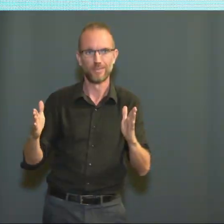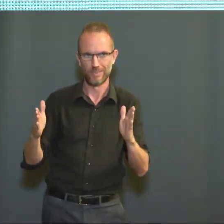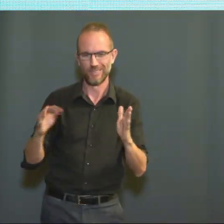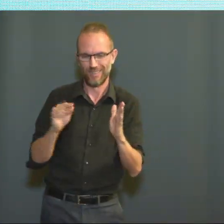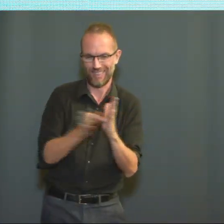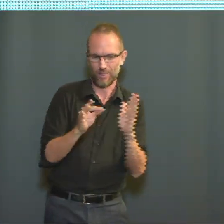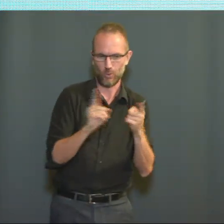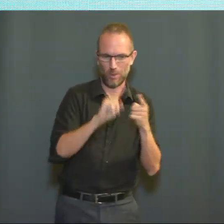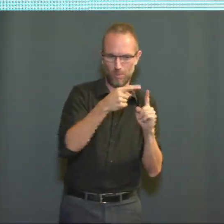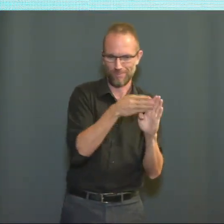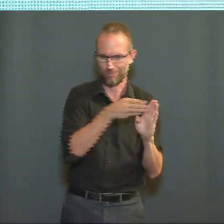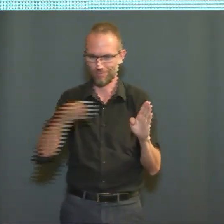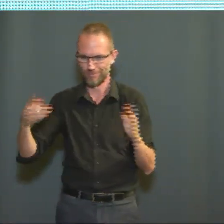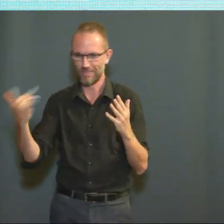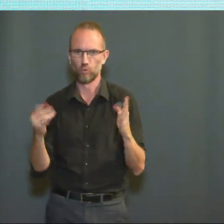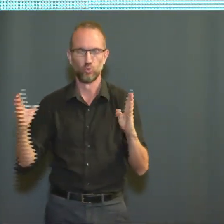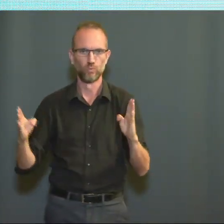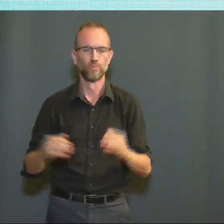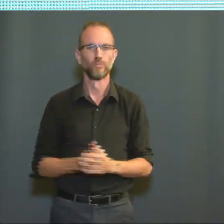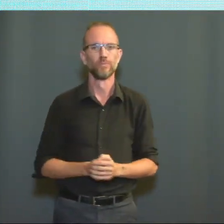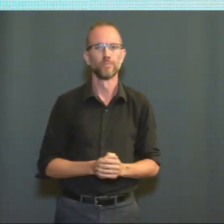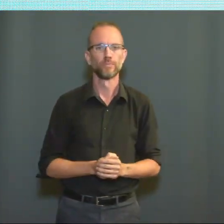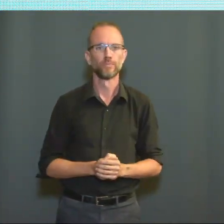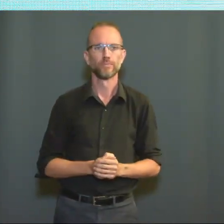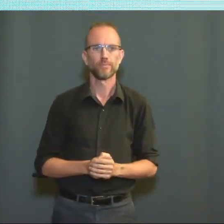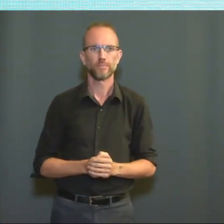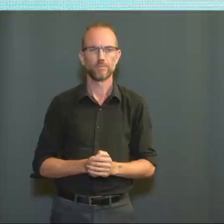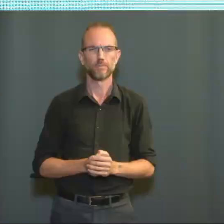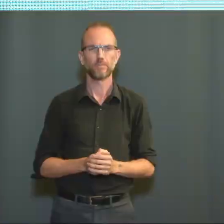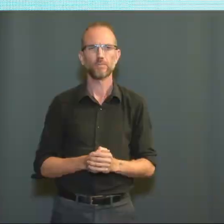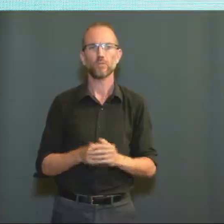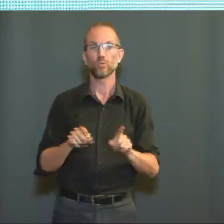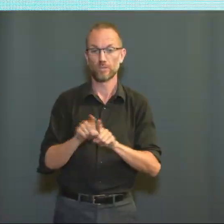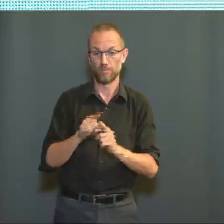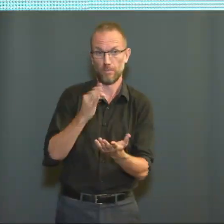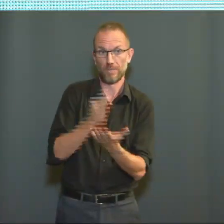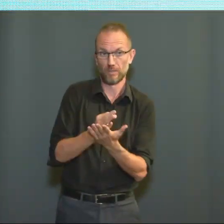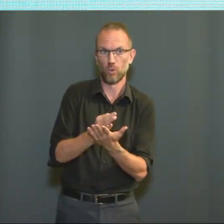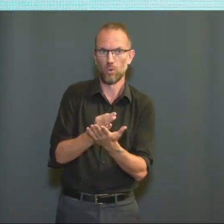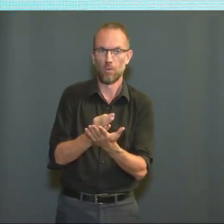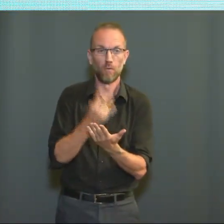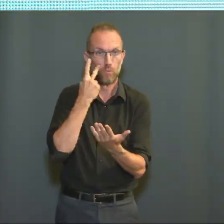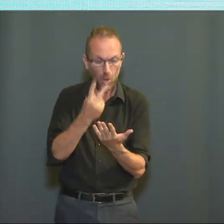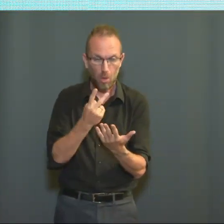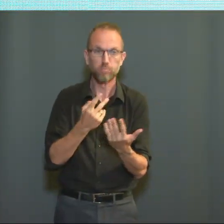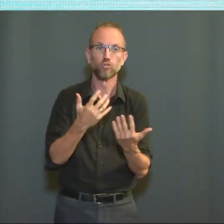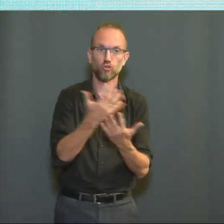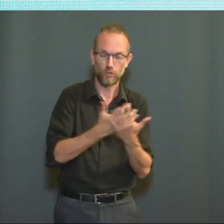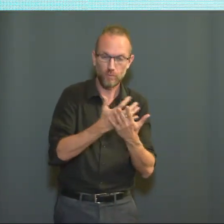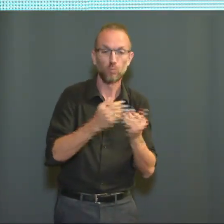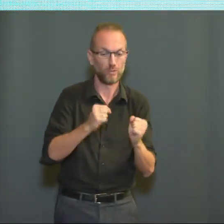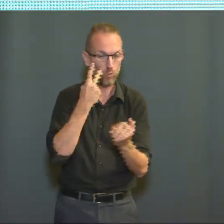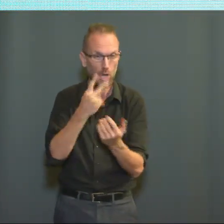L'implication vous donne également, en tant qu'utilisateur, un aperçu des statistiques avec les infections,